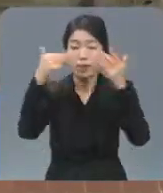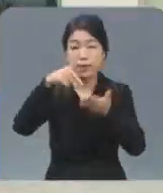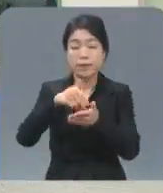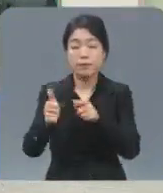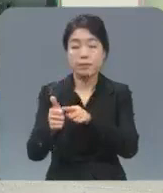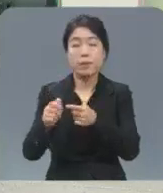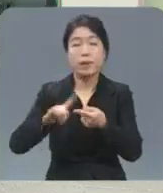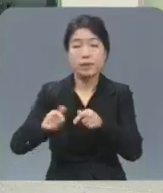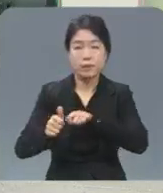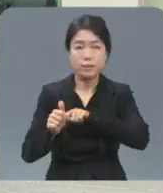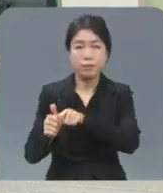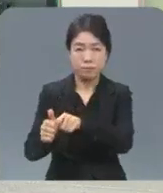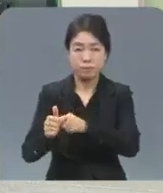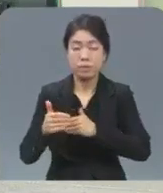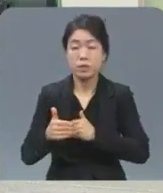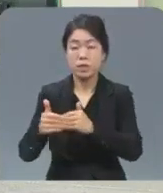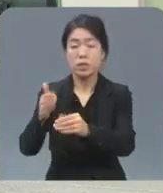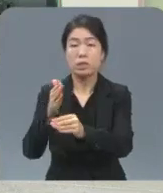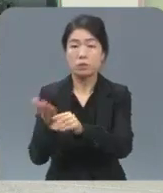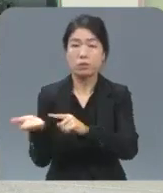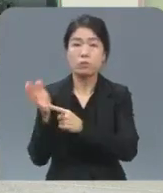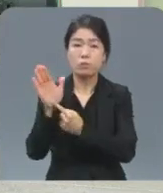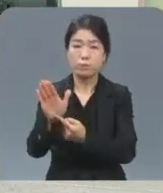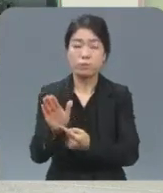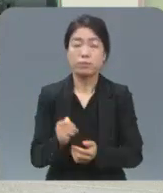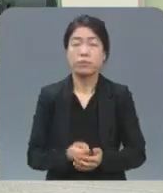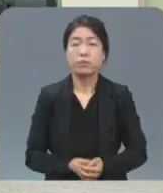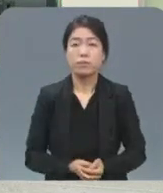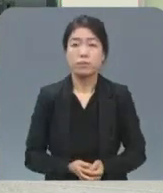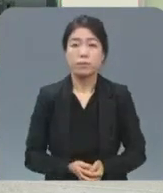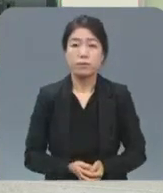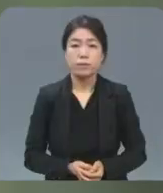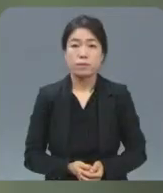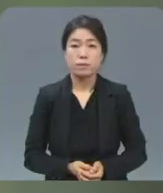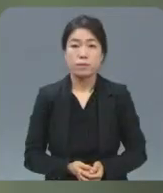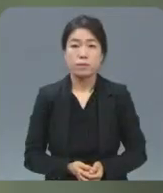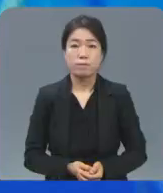A씨에 대해 징계 절차를 진행 중이라고 밝혔습니다.